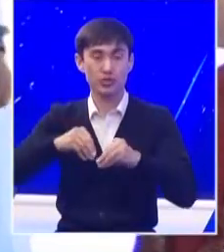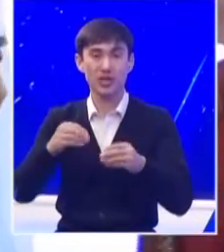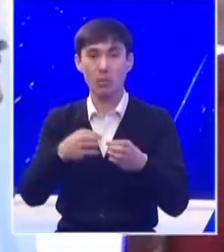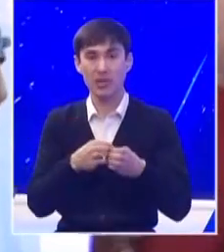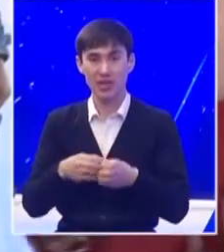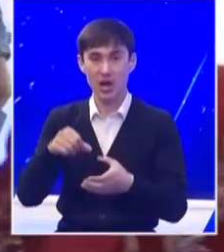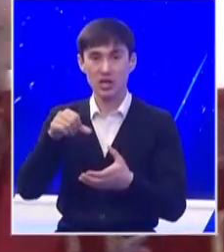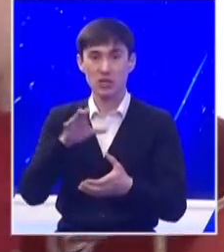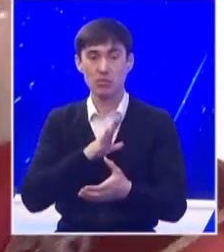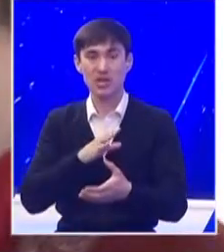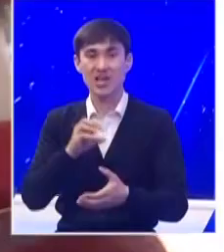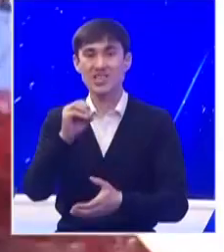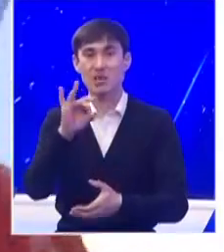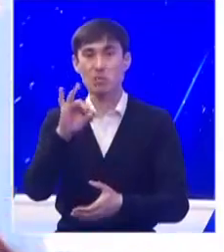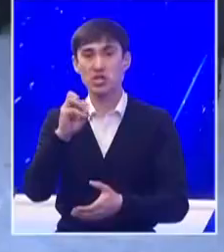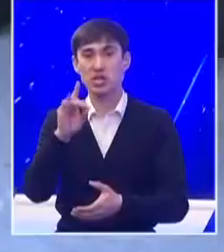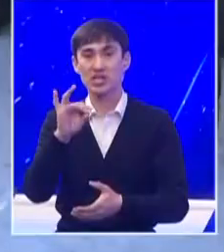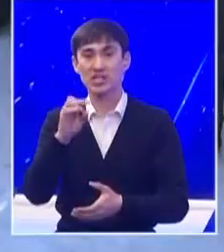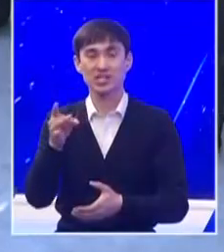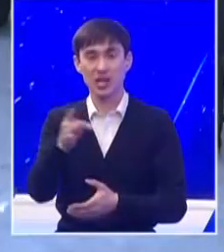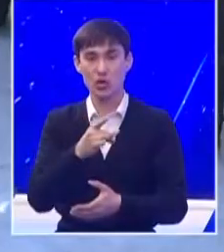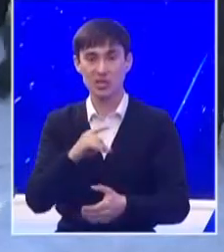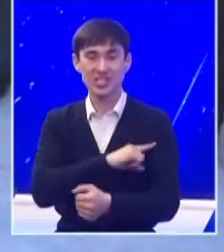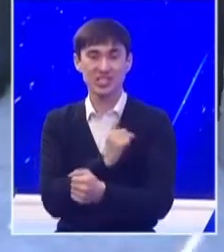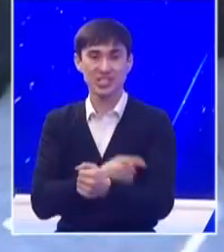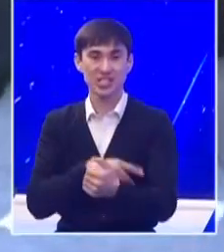место досталось лыжникам Енбекши Казахского района. Среди